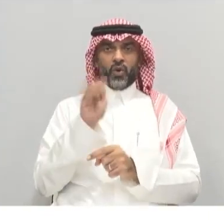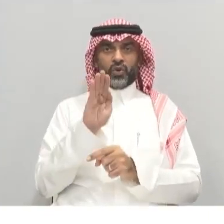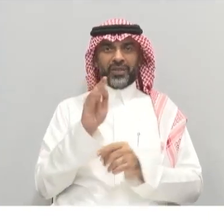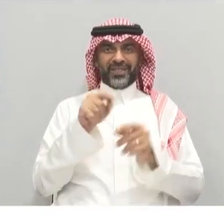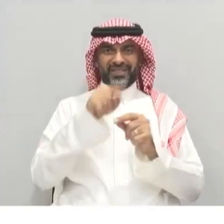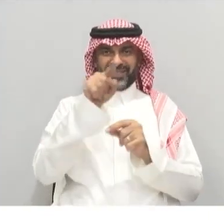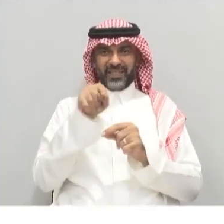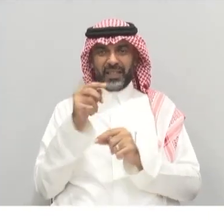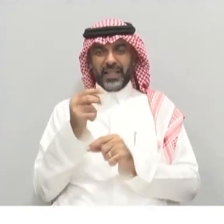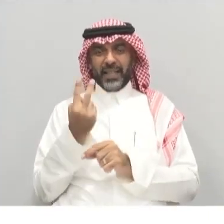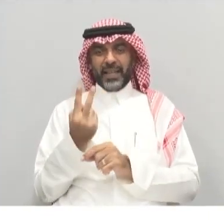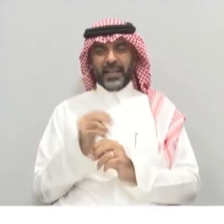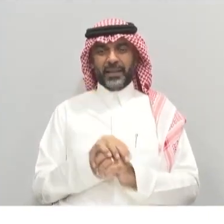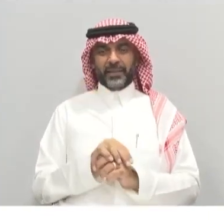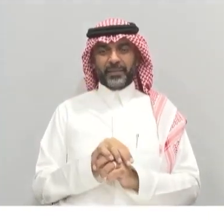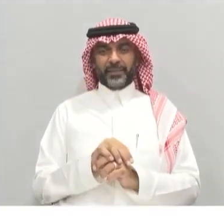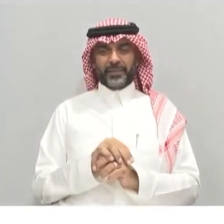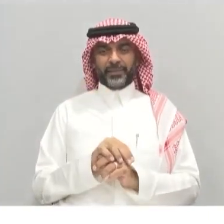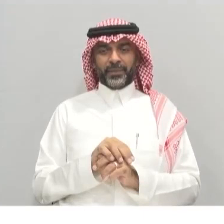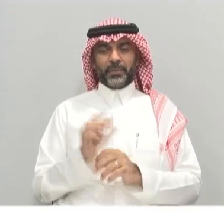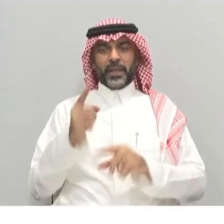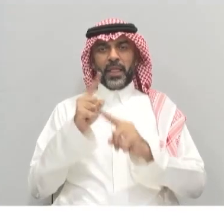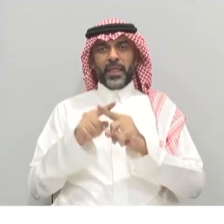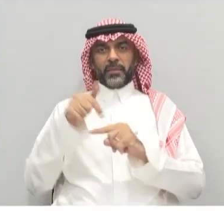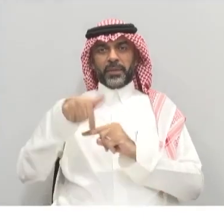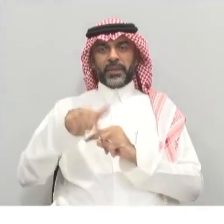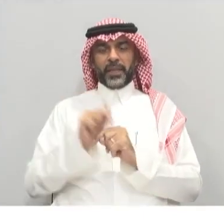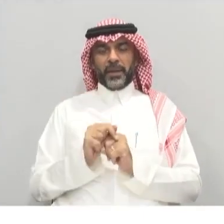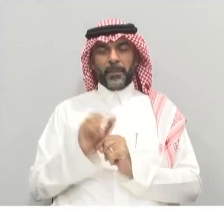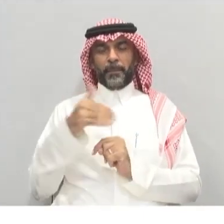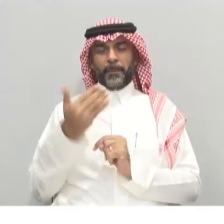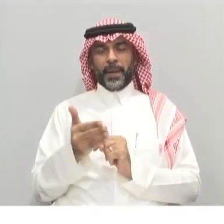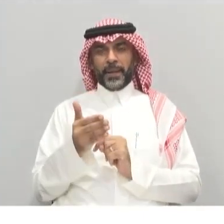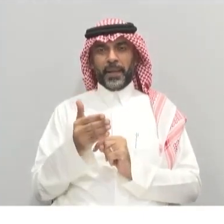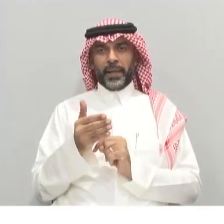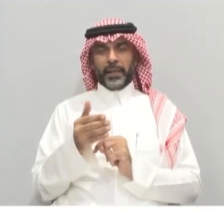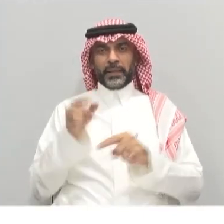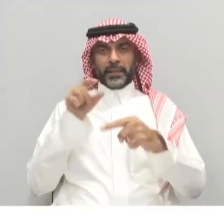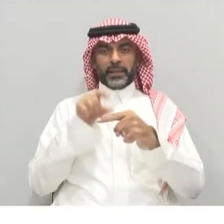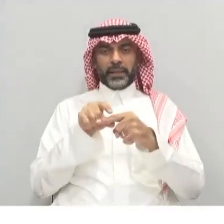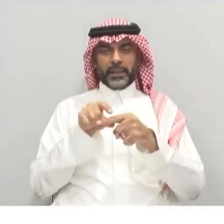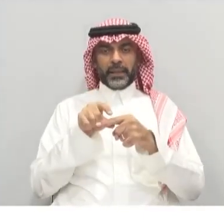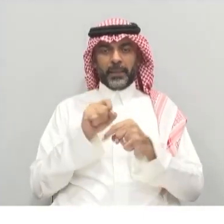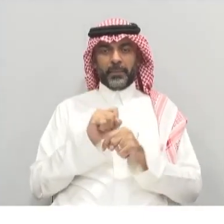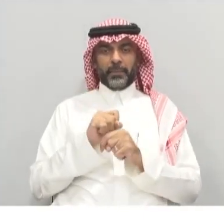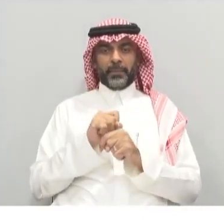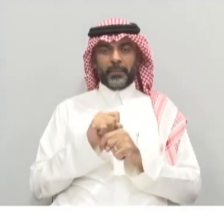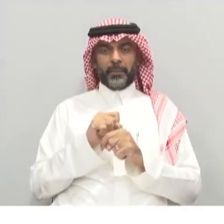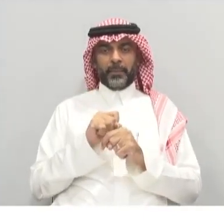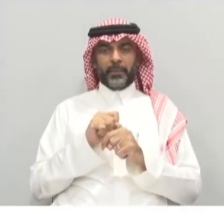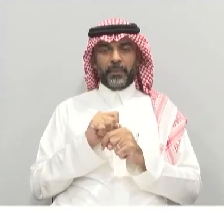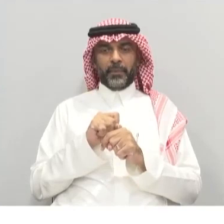بعد ذلك نقوم بضرب النتيجه بالسته ثم نقسم على